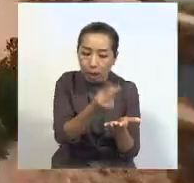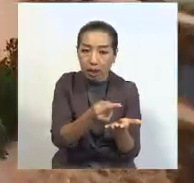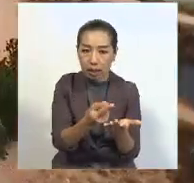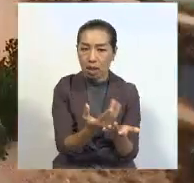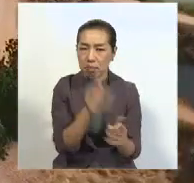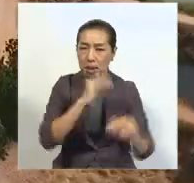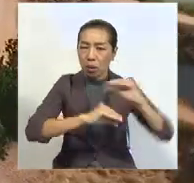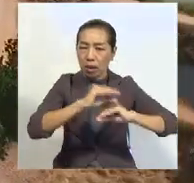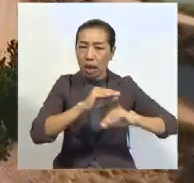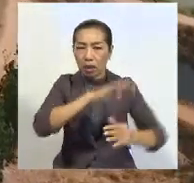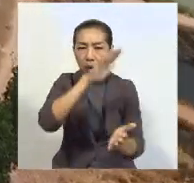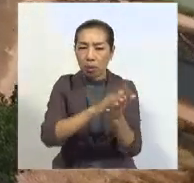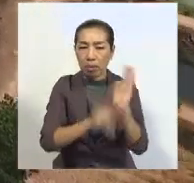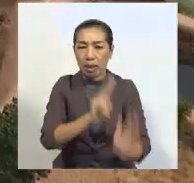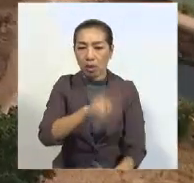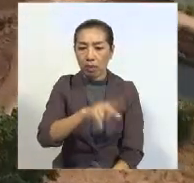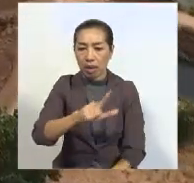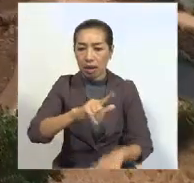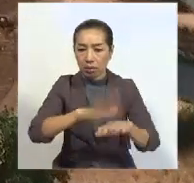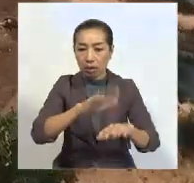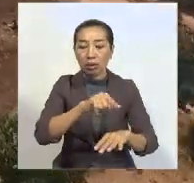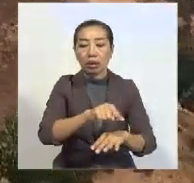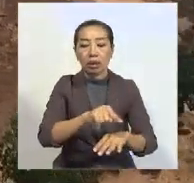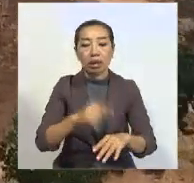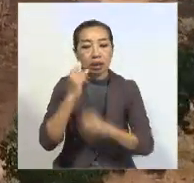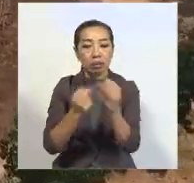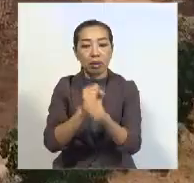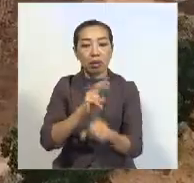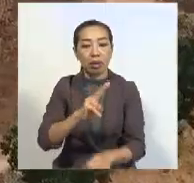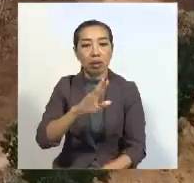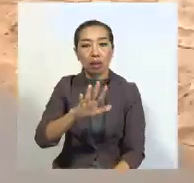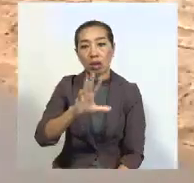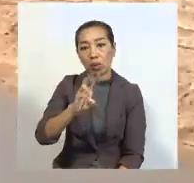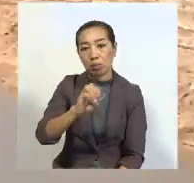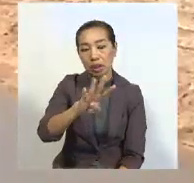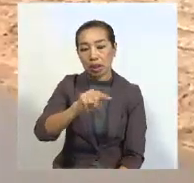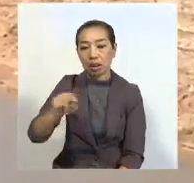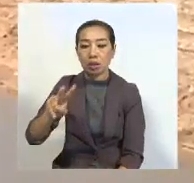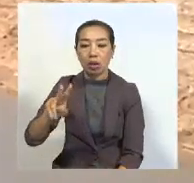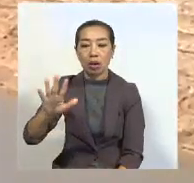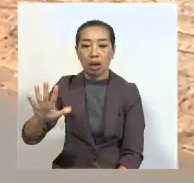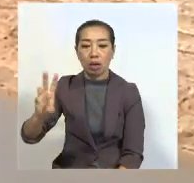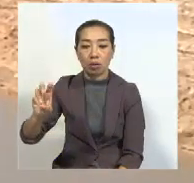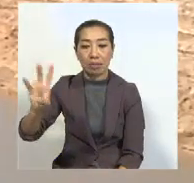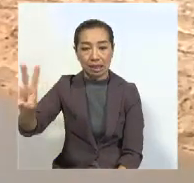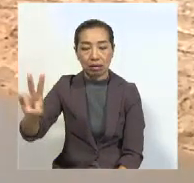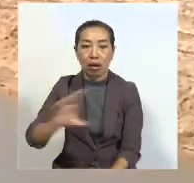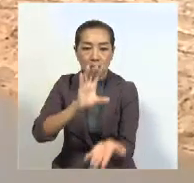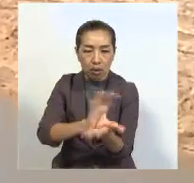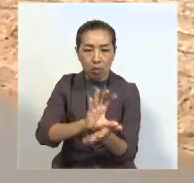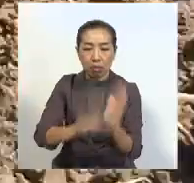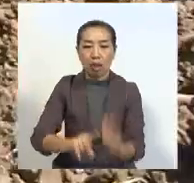กว่าล้านบาทและในปี2564ถึง2567อีกกว่า 19,000 ล้านบาท